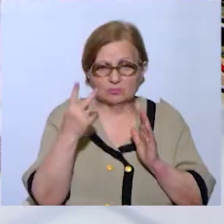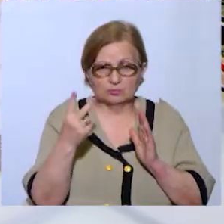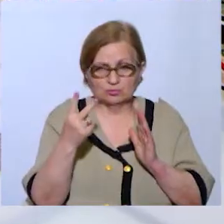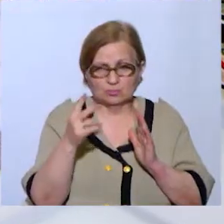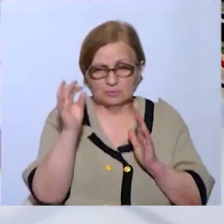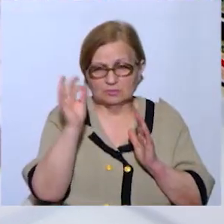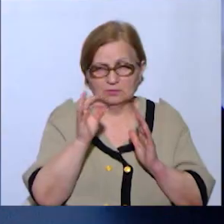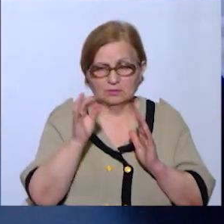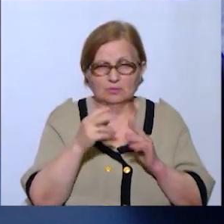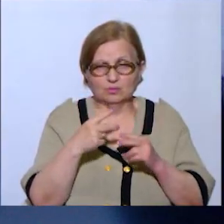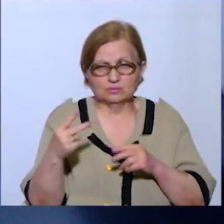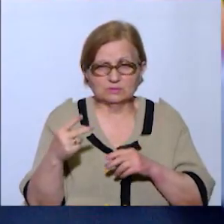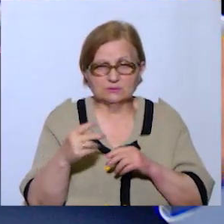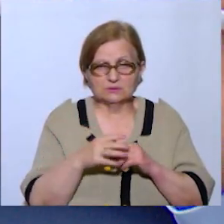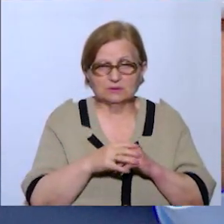52%-ზე უდრის